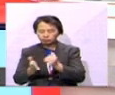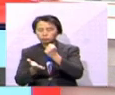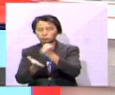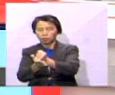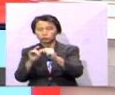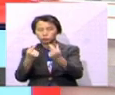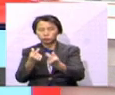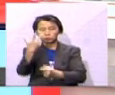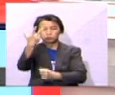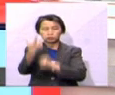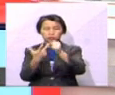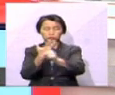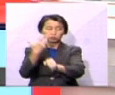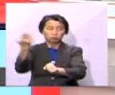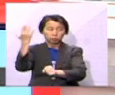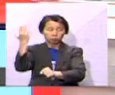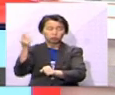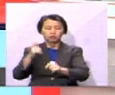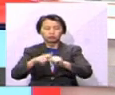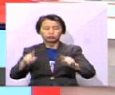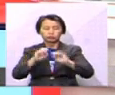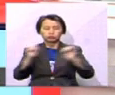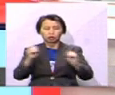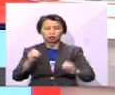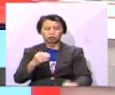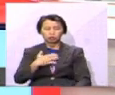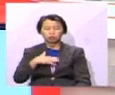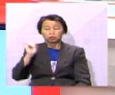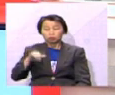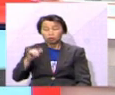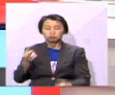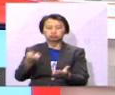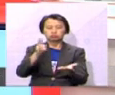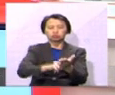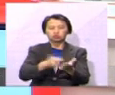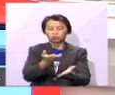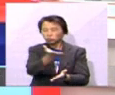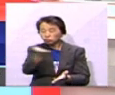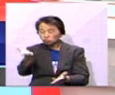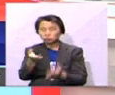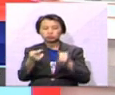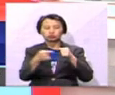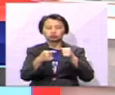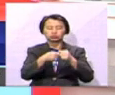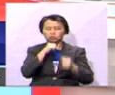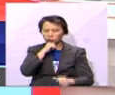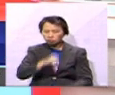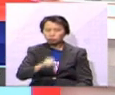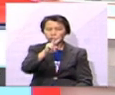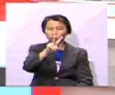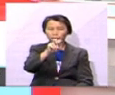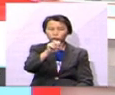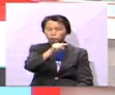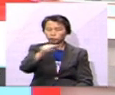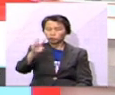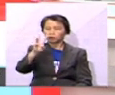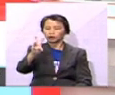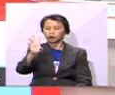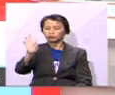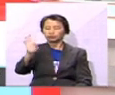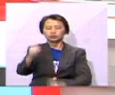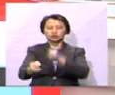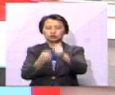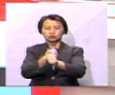sejak 3 tahun lalu. Bagaimanapun, tiada pengakuan direkodkan daripada semua tertuduh yang berusia 20 hingga 69